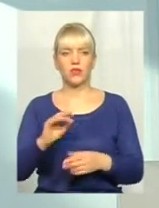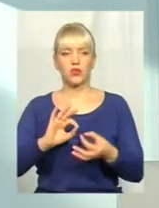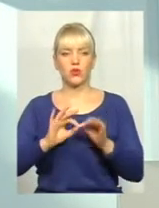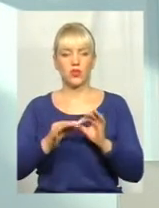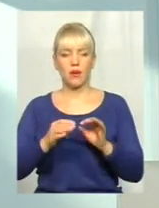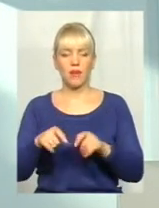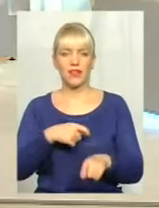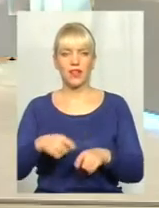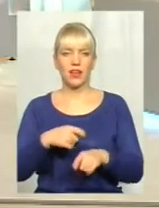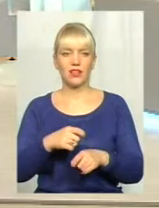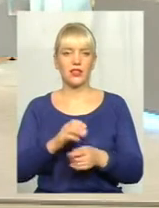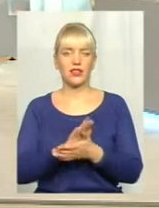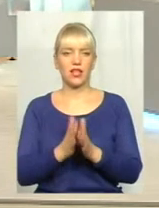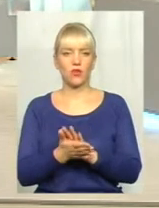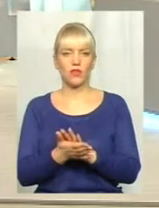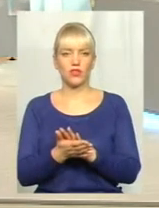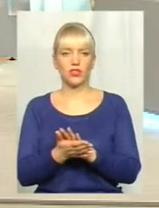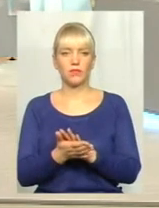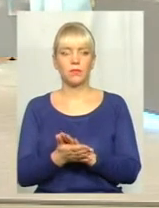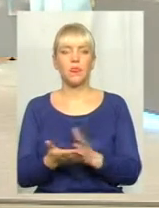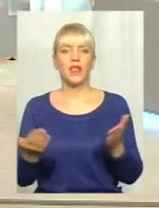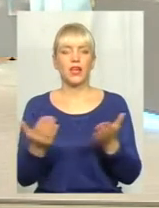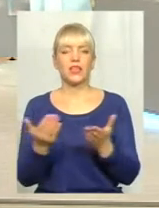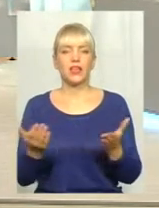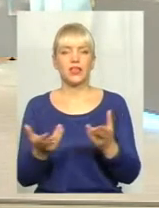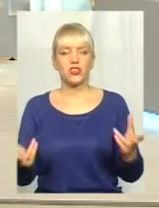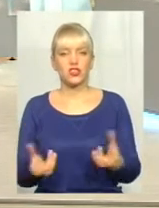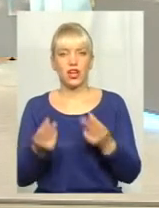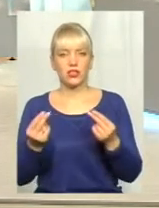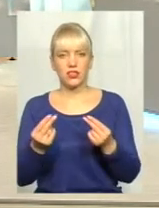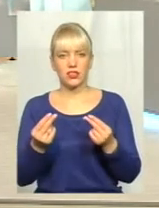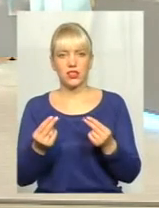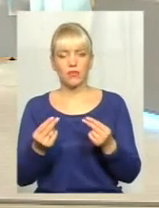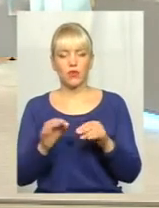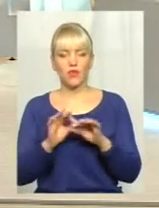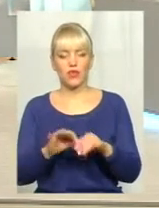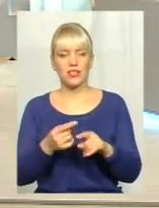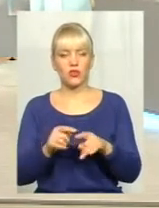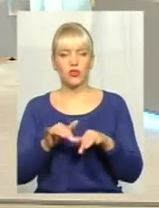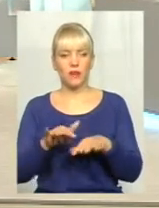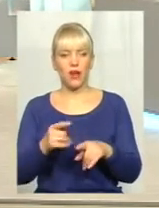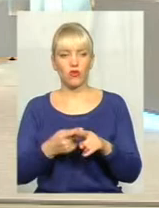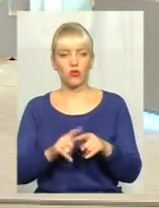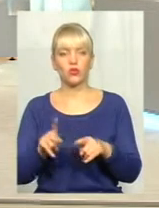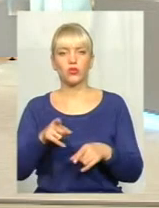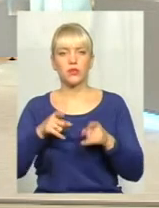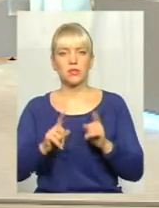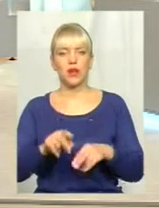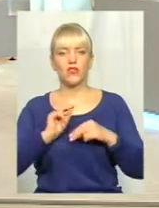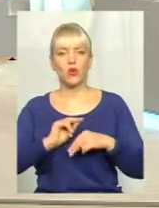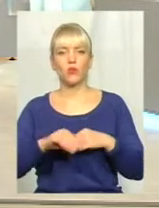становище. Скажіть, будь ласка, які шанси довести цю справу до того, аби справді роботодавець,